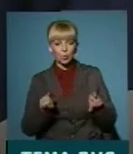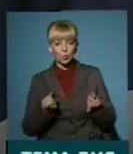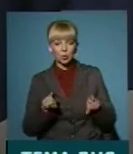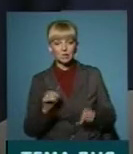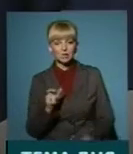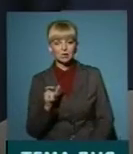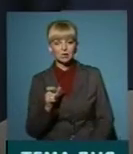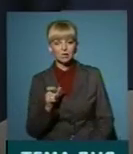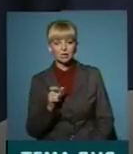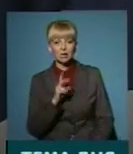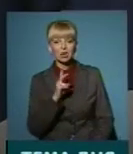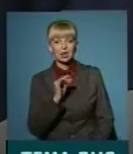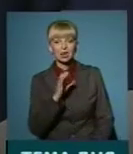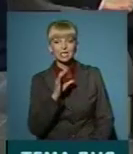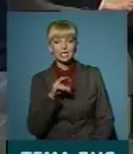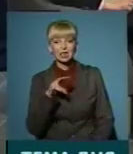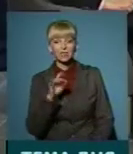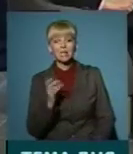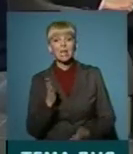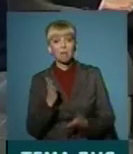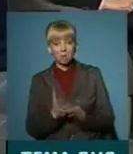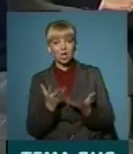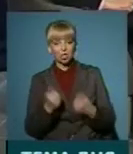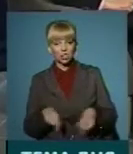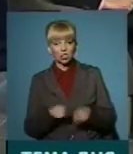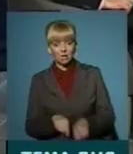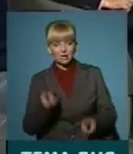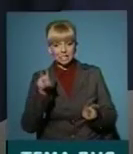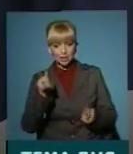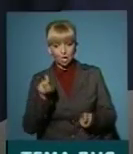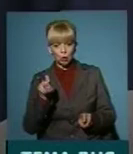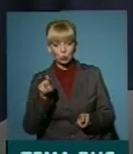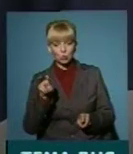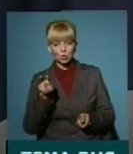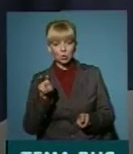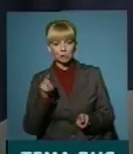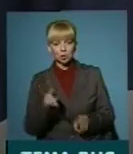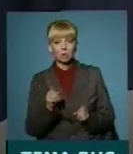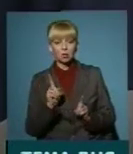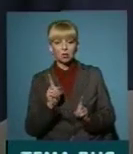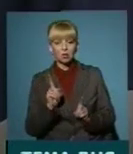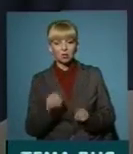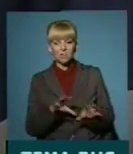з Киселева, село, яке має ще цей статус, тобто там навіть відселяли, тому що це була вже